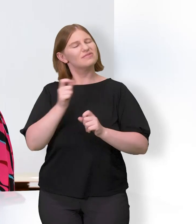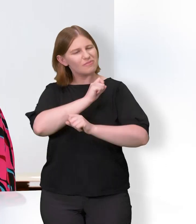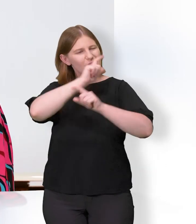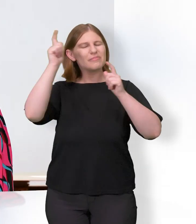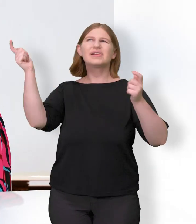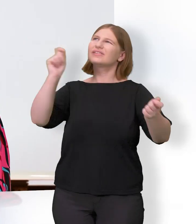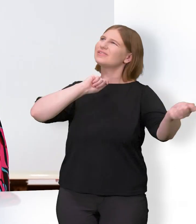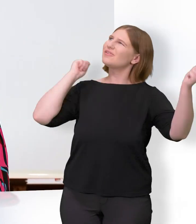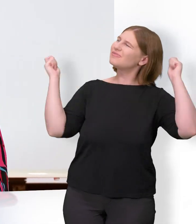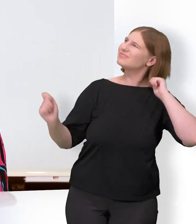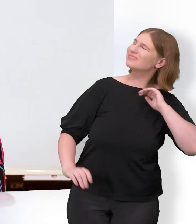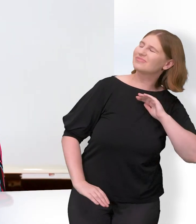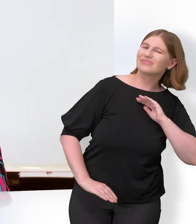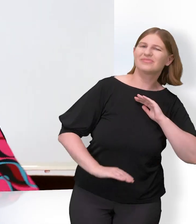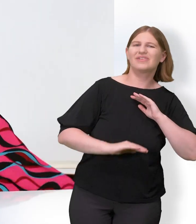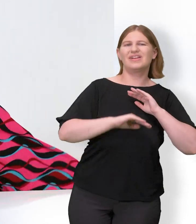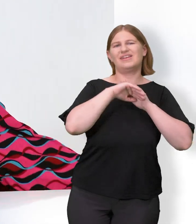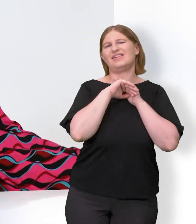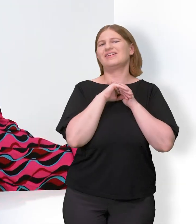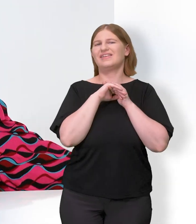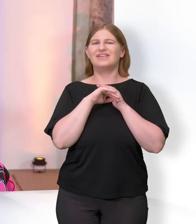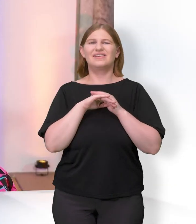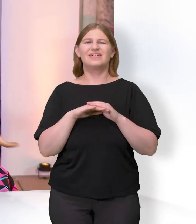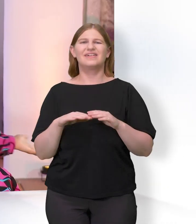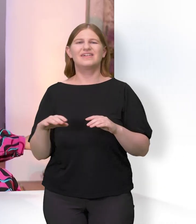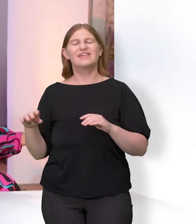schenkt, soll sein Bild von mir vollenden.